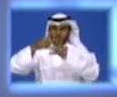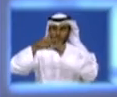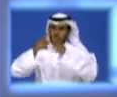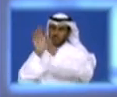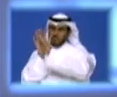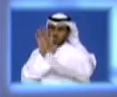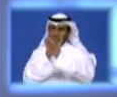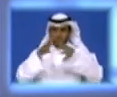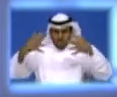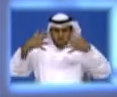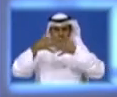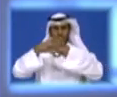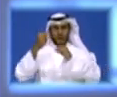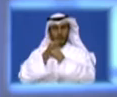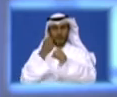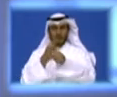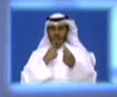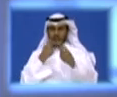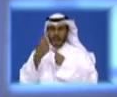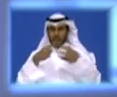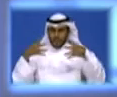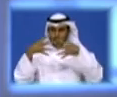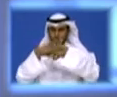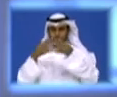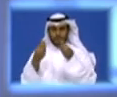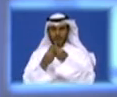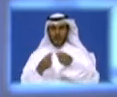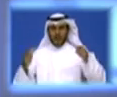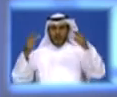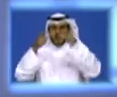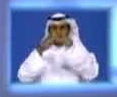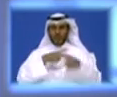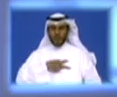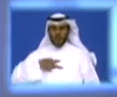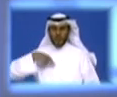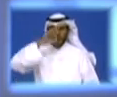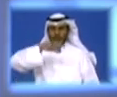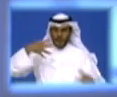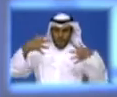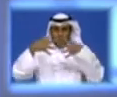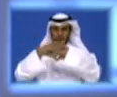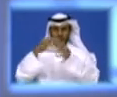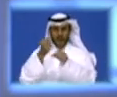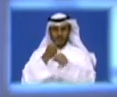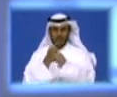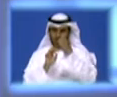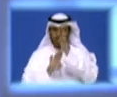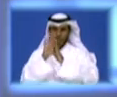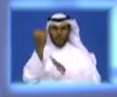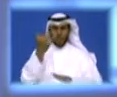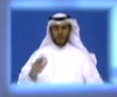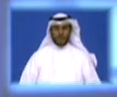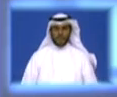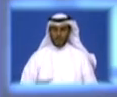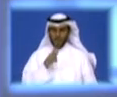نحو الأمام، مشيدا باللقاء الذي جمعه مع رئيس مجلس الأمة مرزوق الغانم وأعضاء المجلس. وقال الجعفري